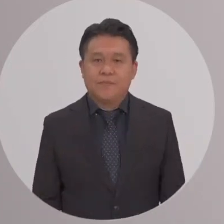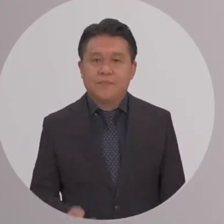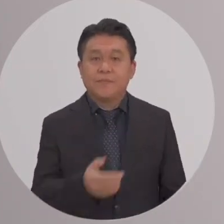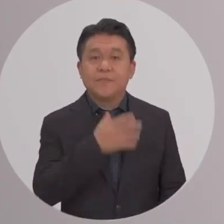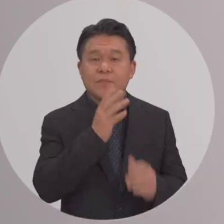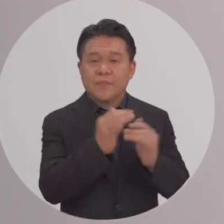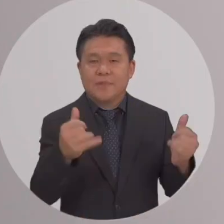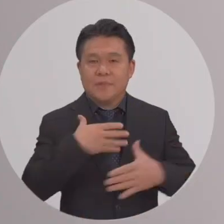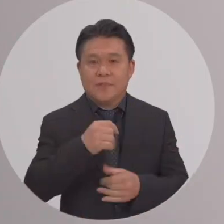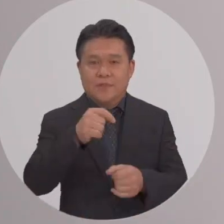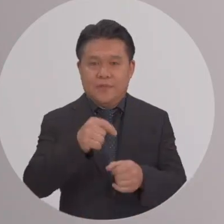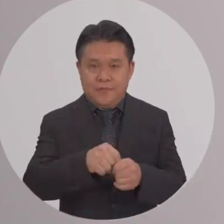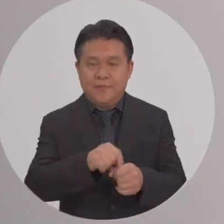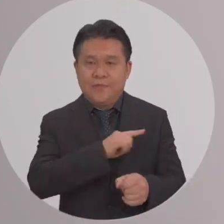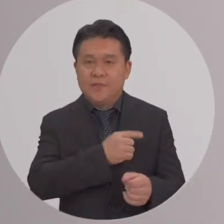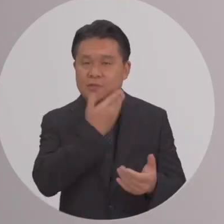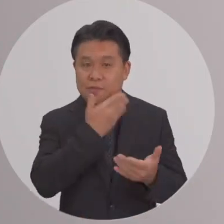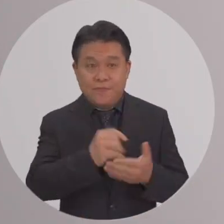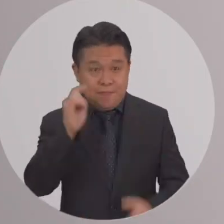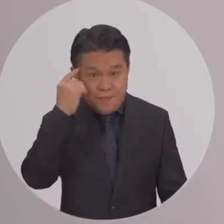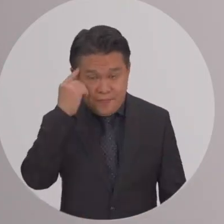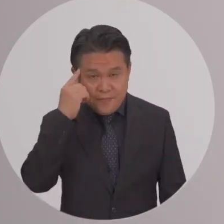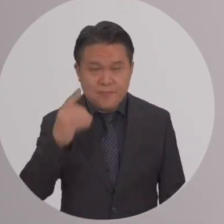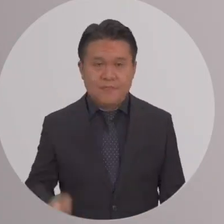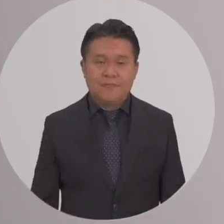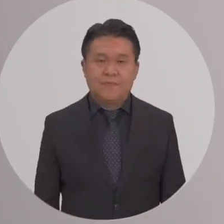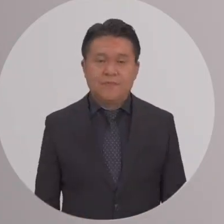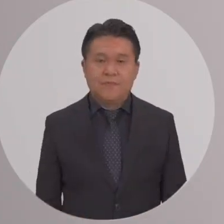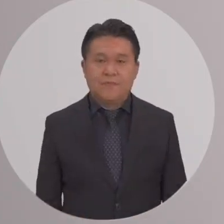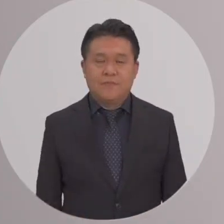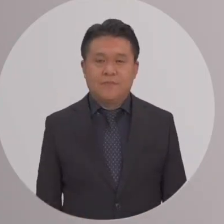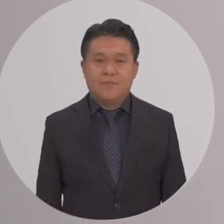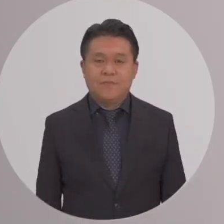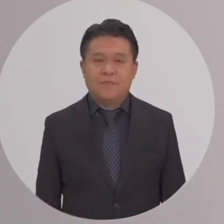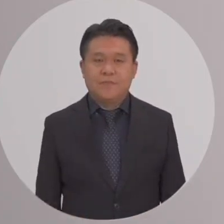대상자의 안전을 최우선으로 생각합니다.